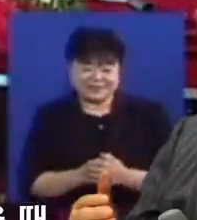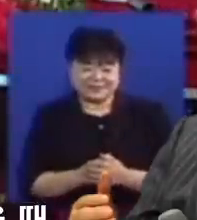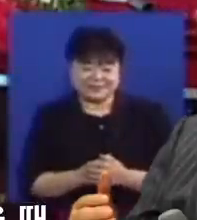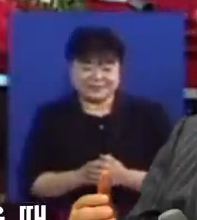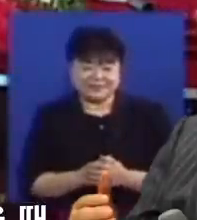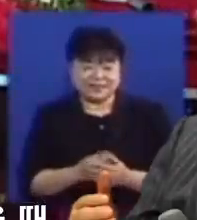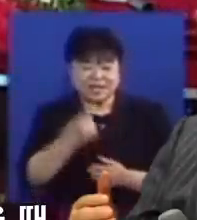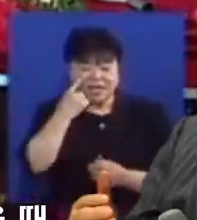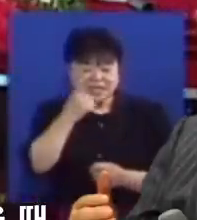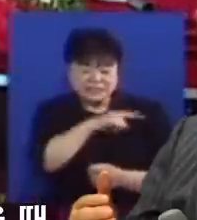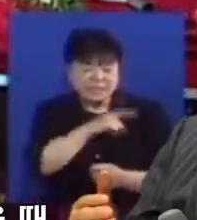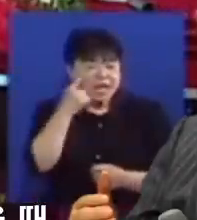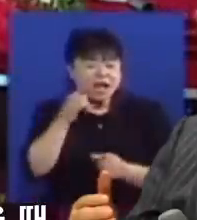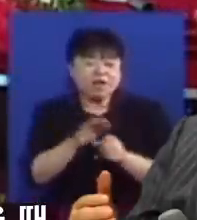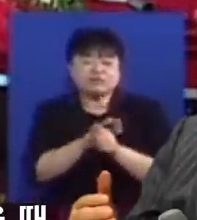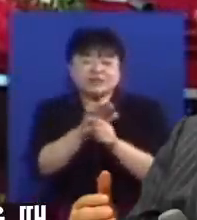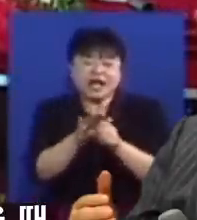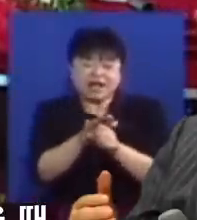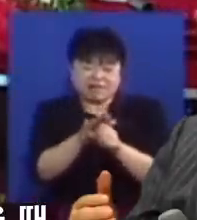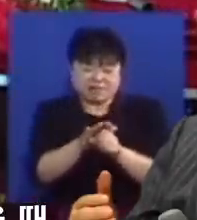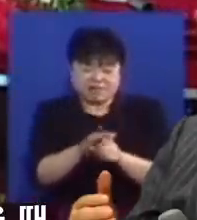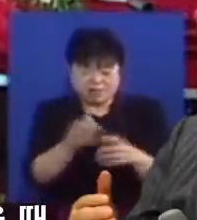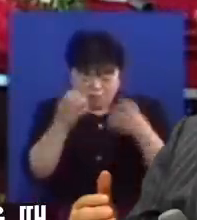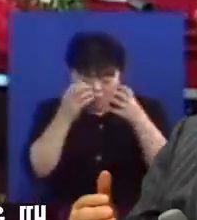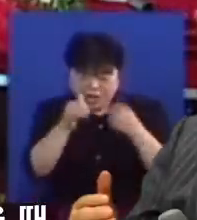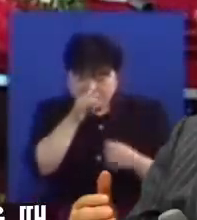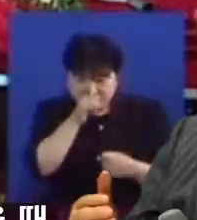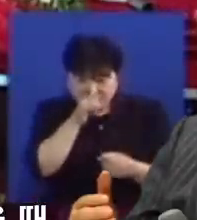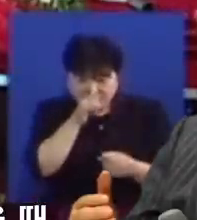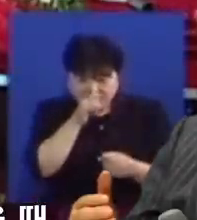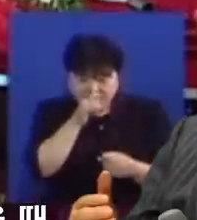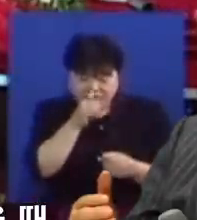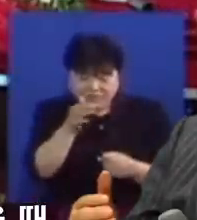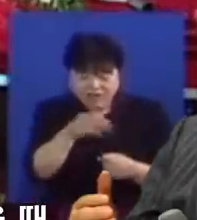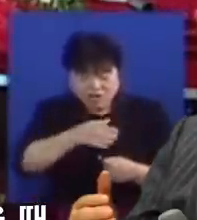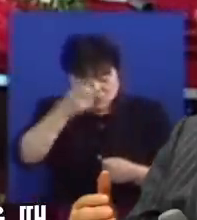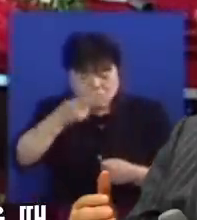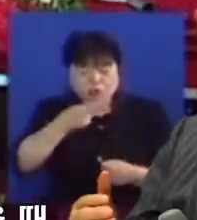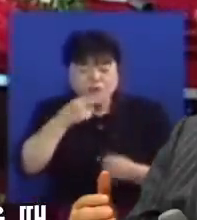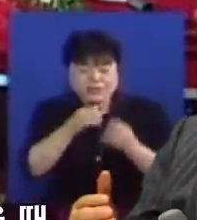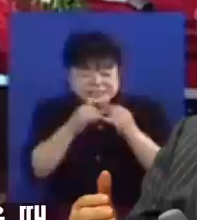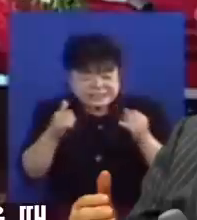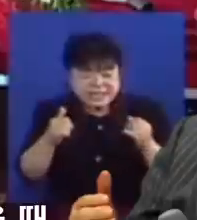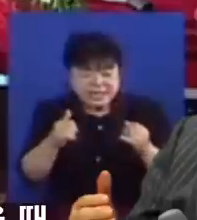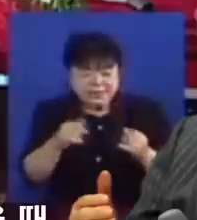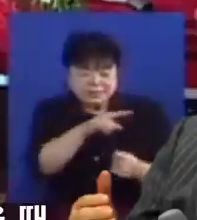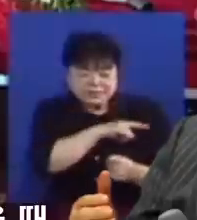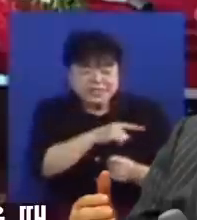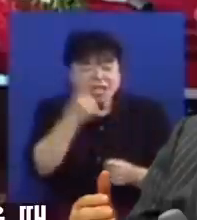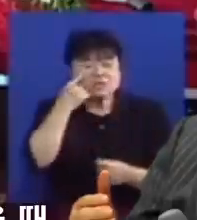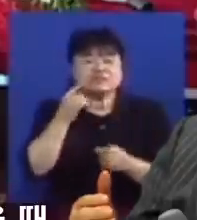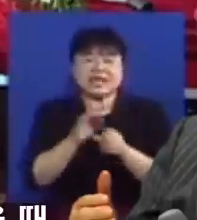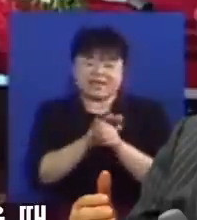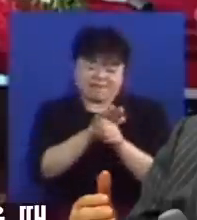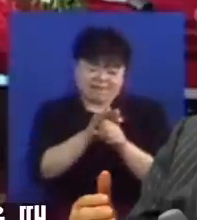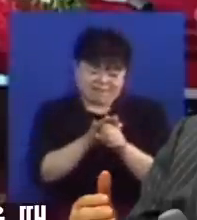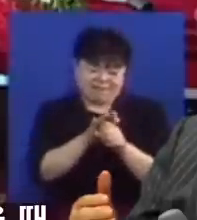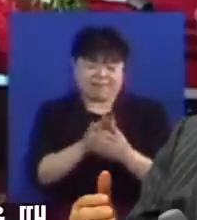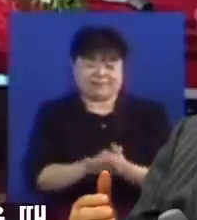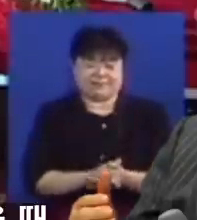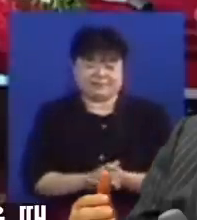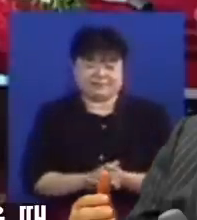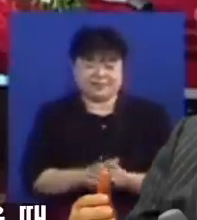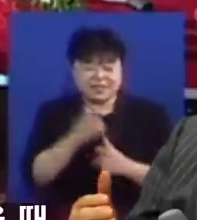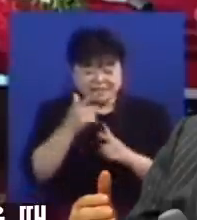가장 불쌍한 것이 바로 고난은 이 시대 꿈이 없는 사람이 가장 불쌍한 사람인 것입니다.